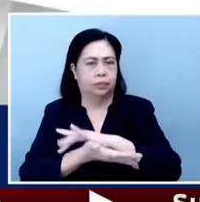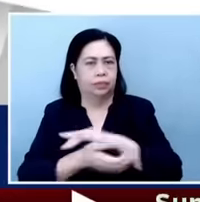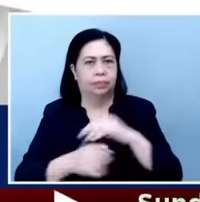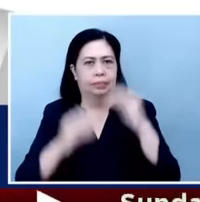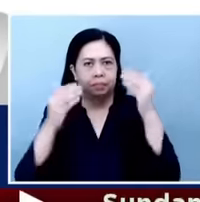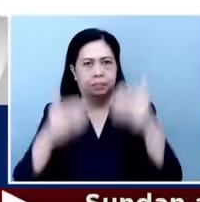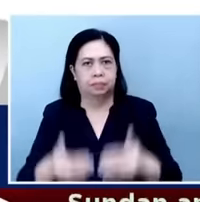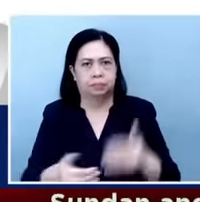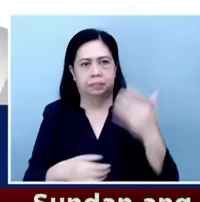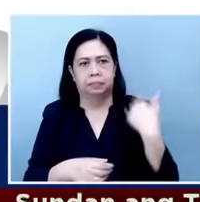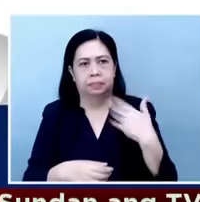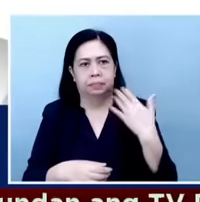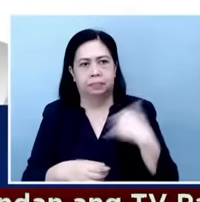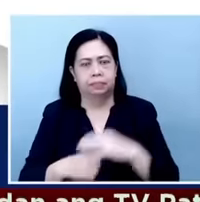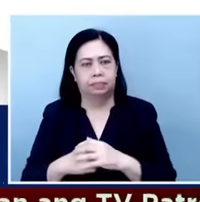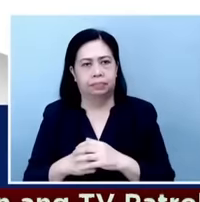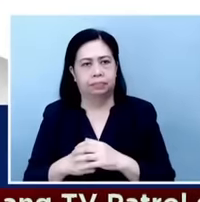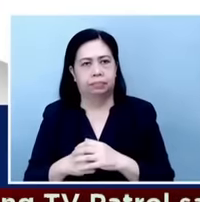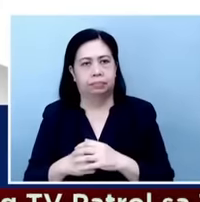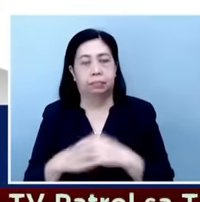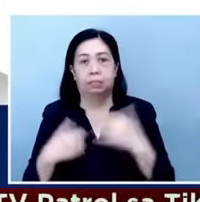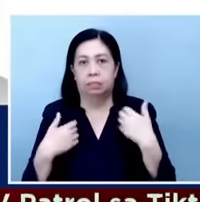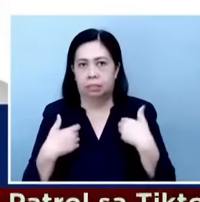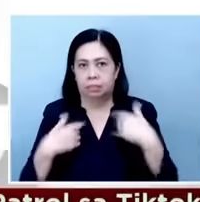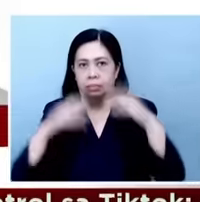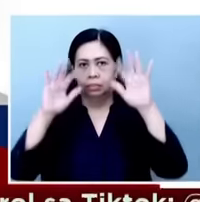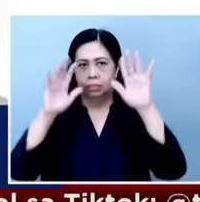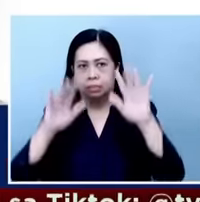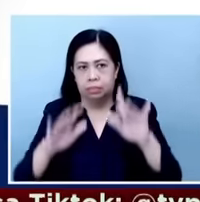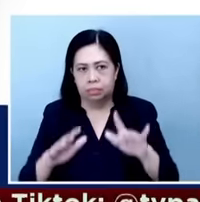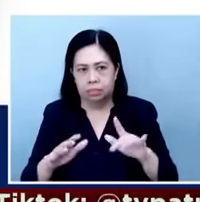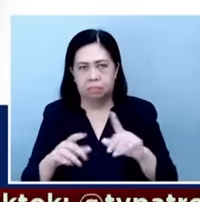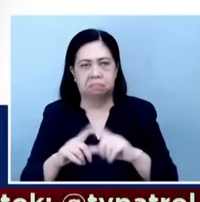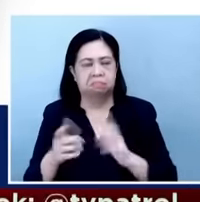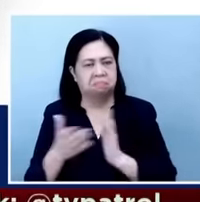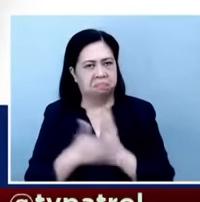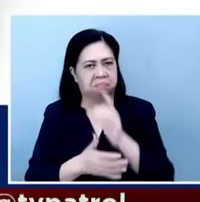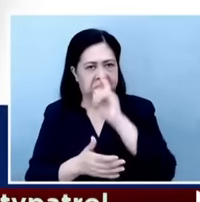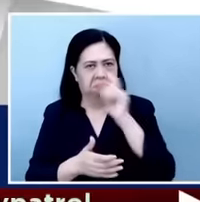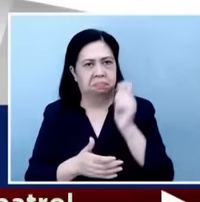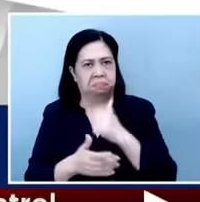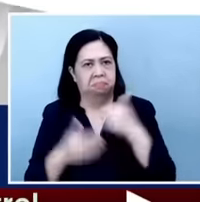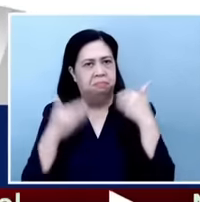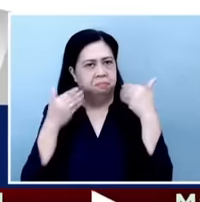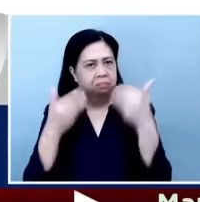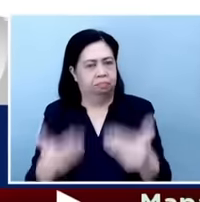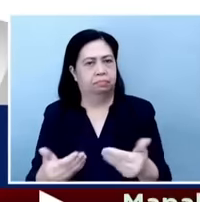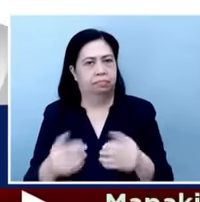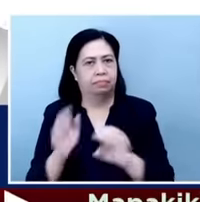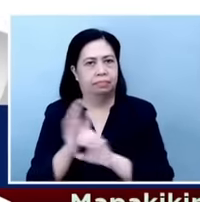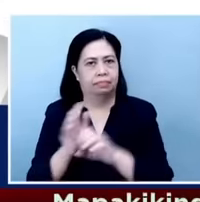pandemic. Bumuhos pa nga ang ulan, pero hindi natinag ang mga deboto tulad